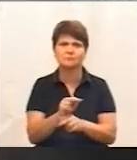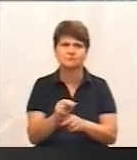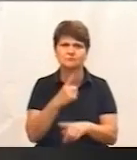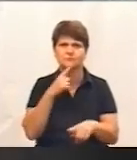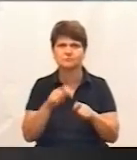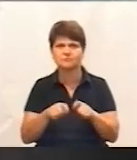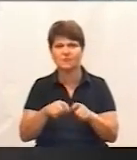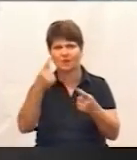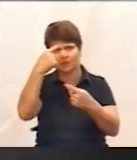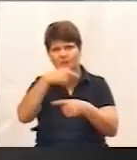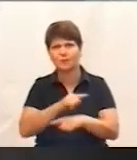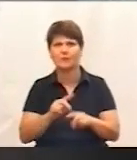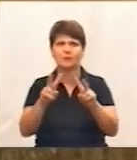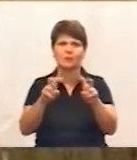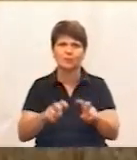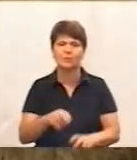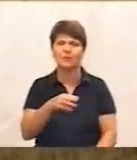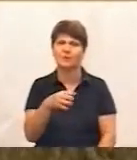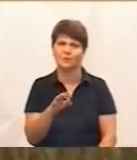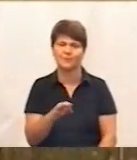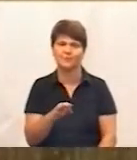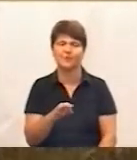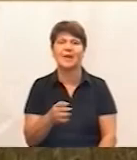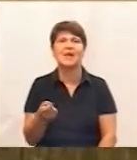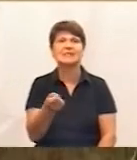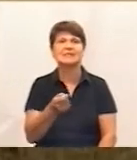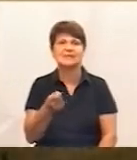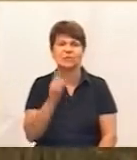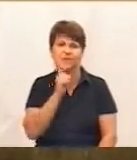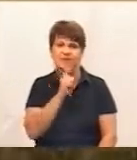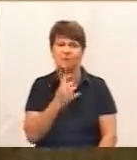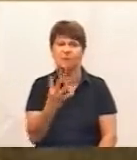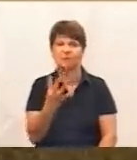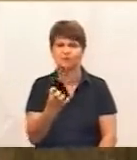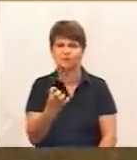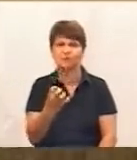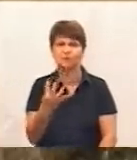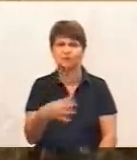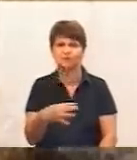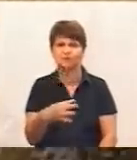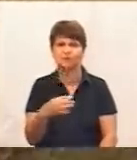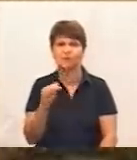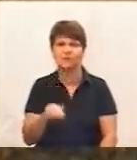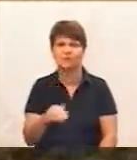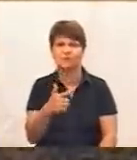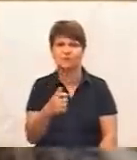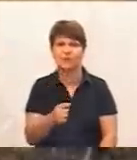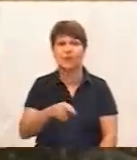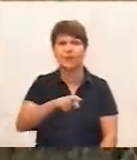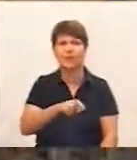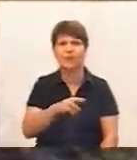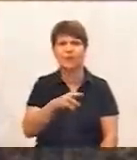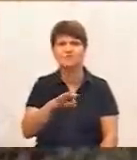Зробити техогляд йому, ТО. Під зерновими на Вінниччині 441 тисяча гектарів. З них ячменем засіяно